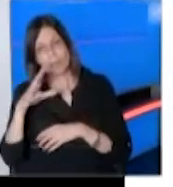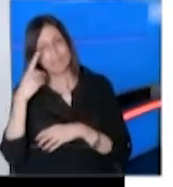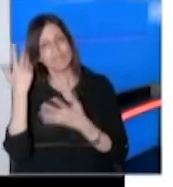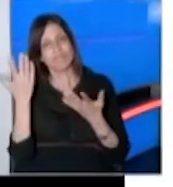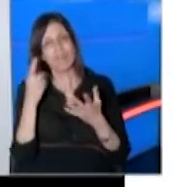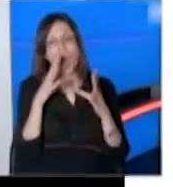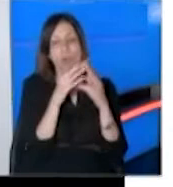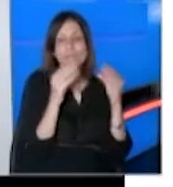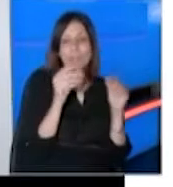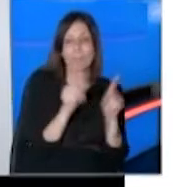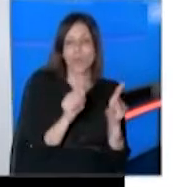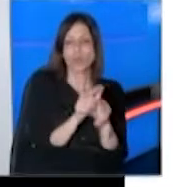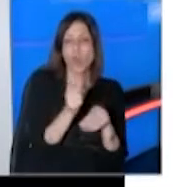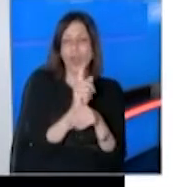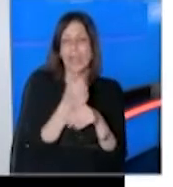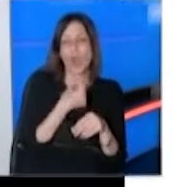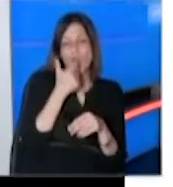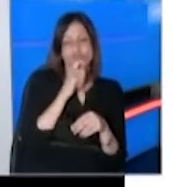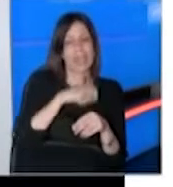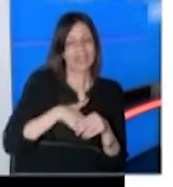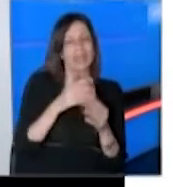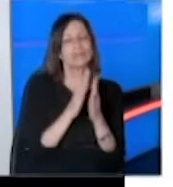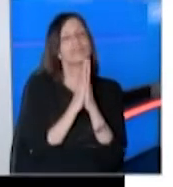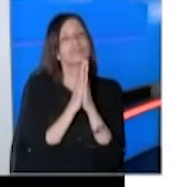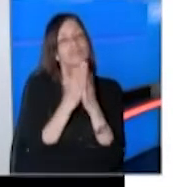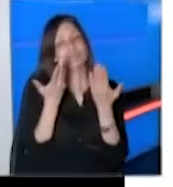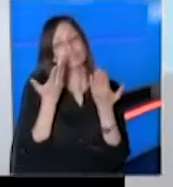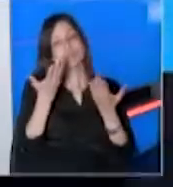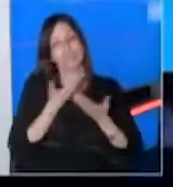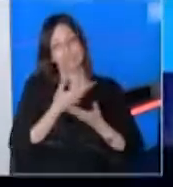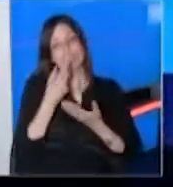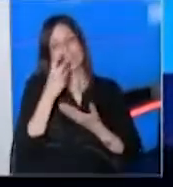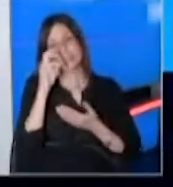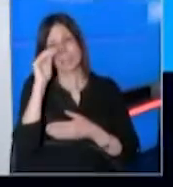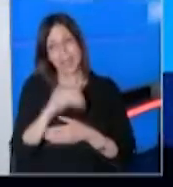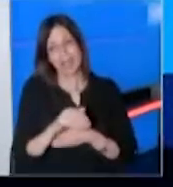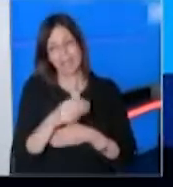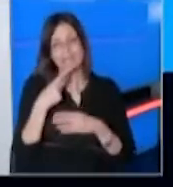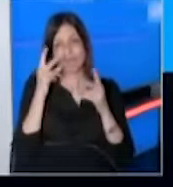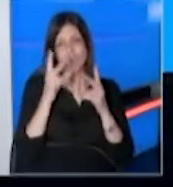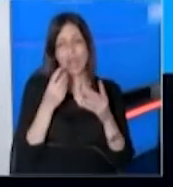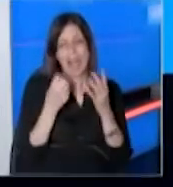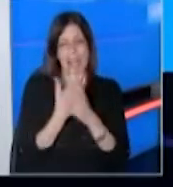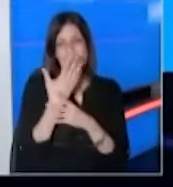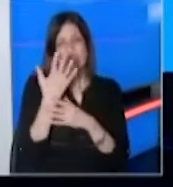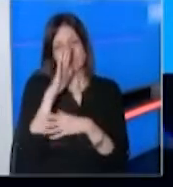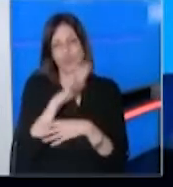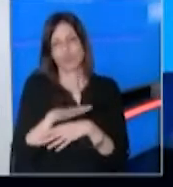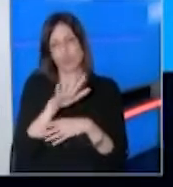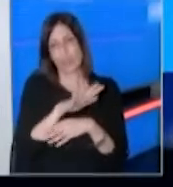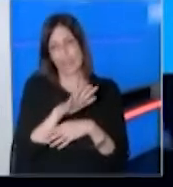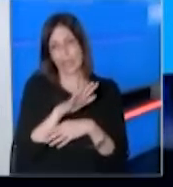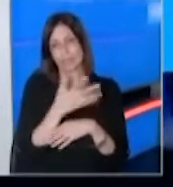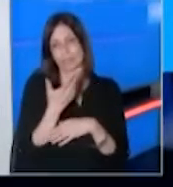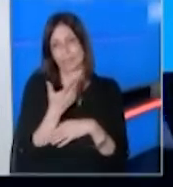באופקים, באותו רגע, ראש העירייה התחנן שיתנו לו ל-20,000 פוטנציאל להקים כמה... עוד שכונה.